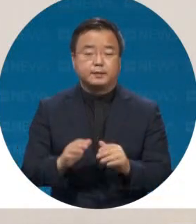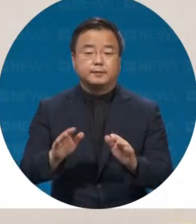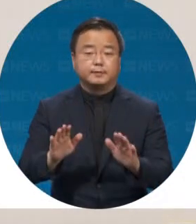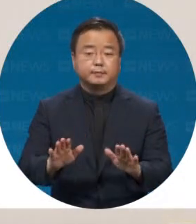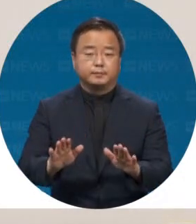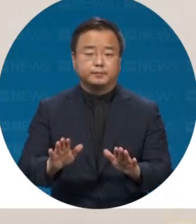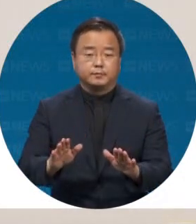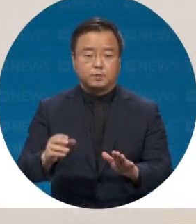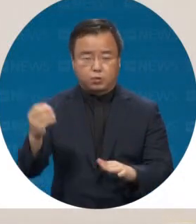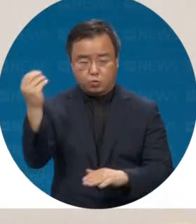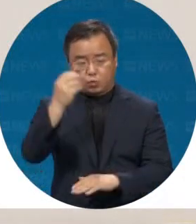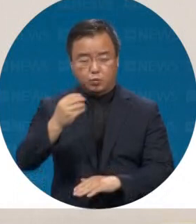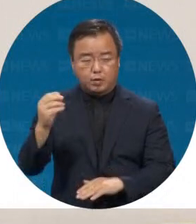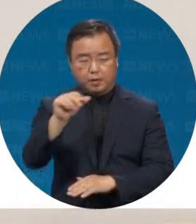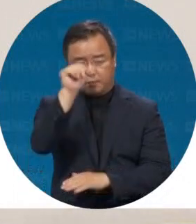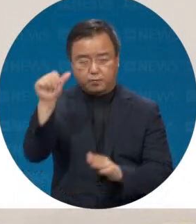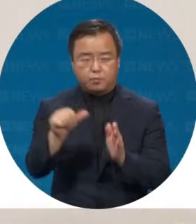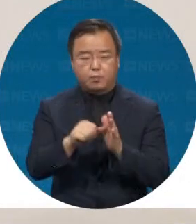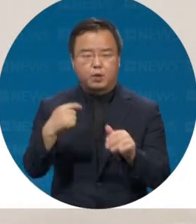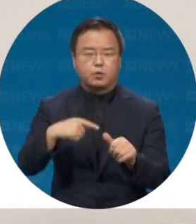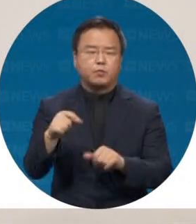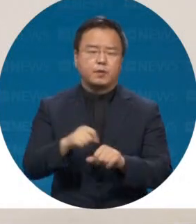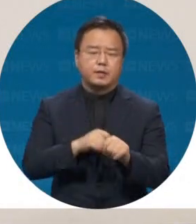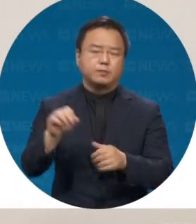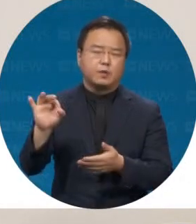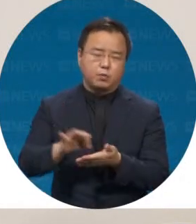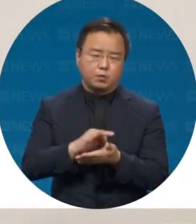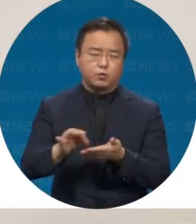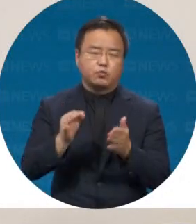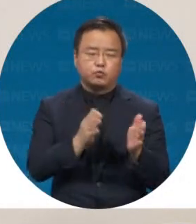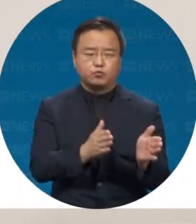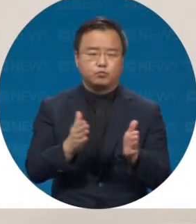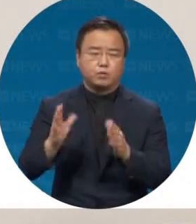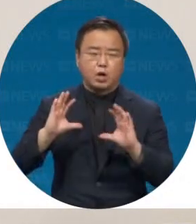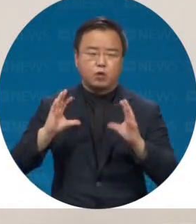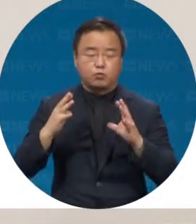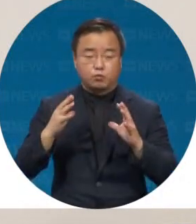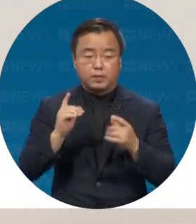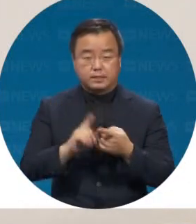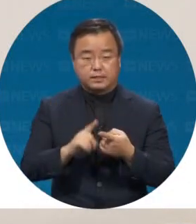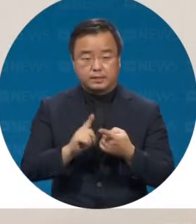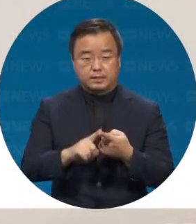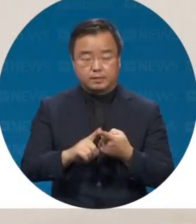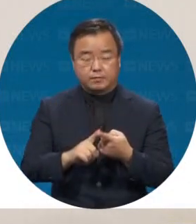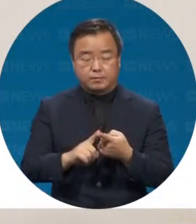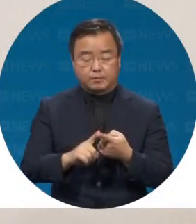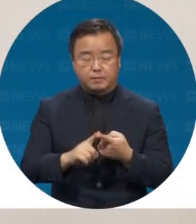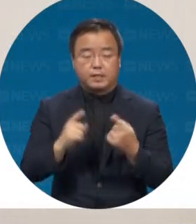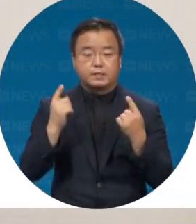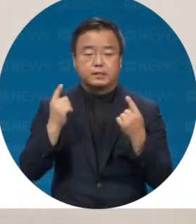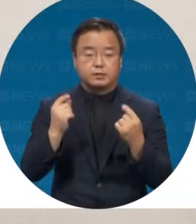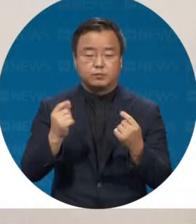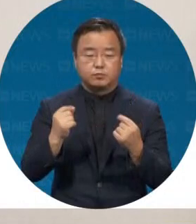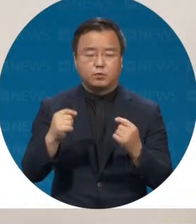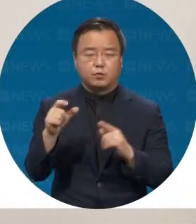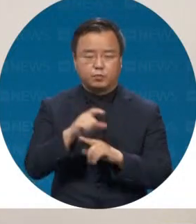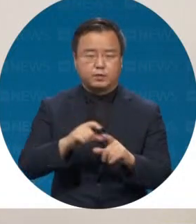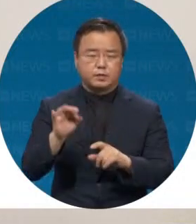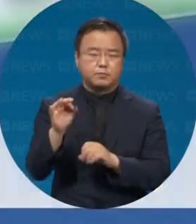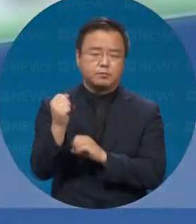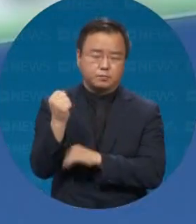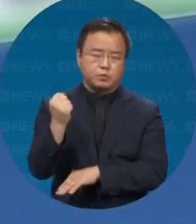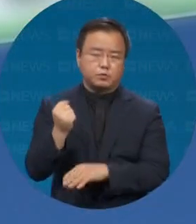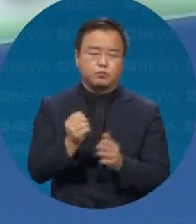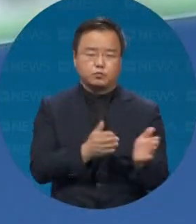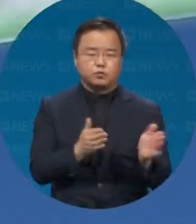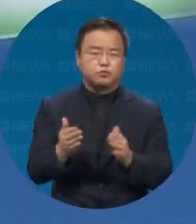고동 평생교육 썰 회계 더욱 마저 나고 유아에 대한 부분들도 어 지속적으로 뭐 충분한 재원을 가질 수 있도록